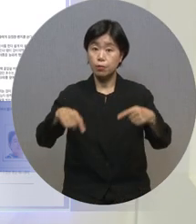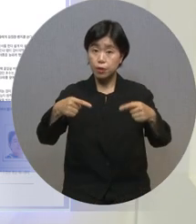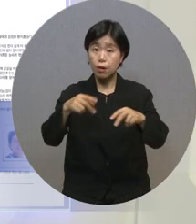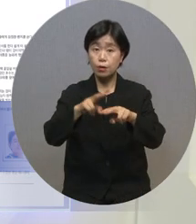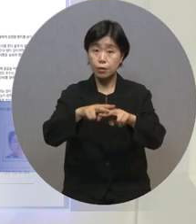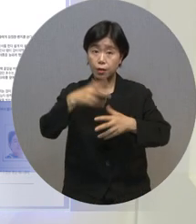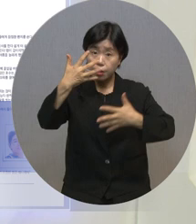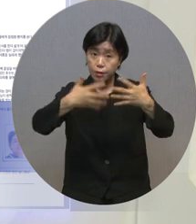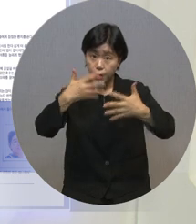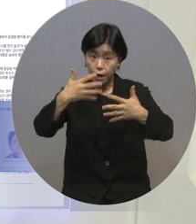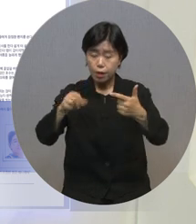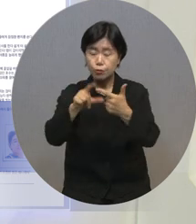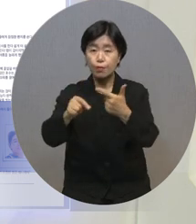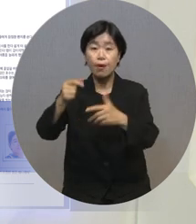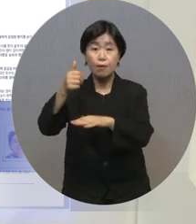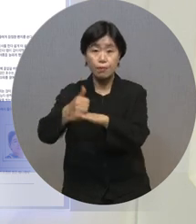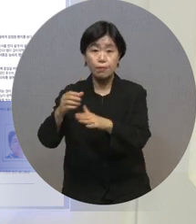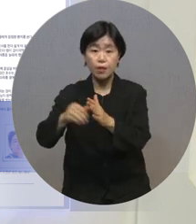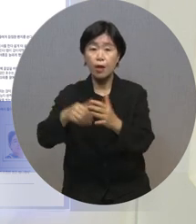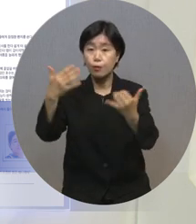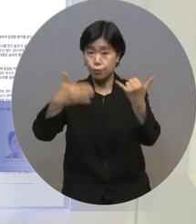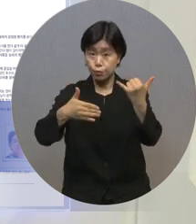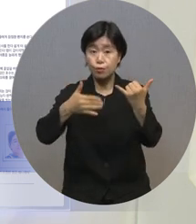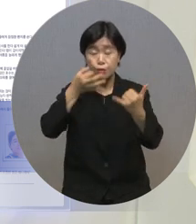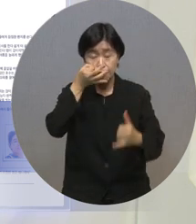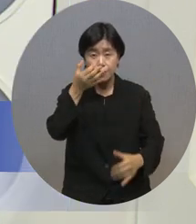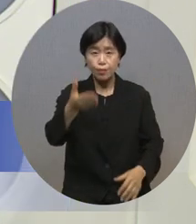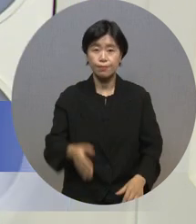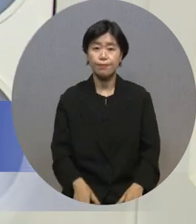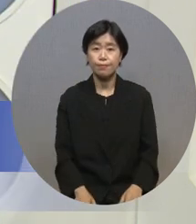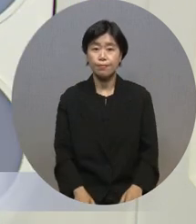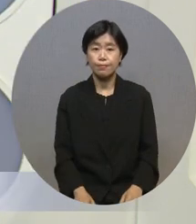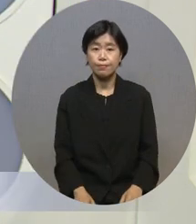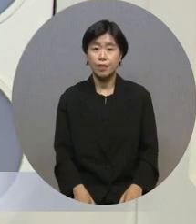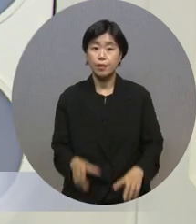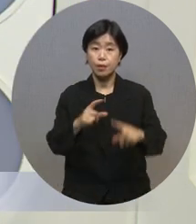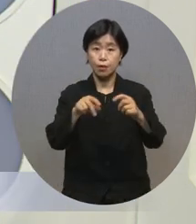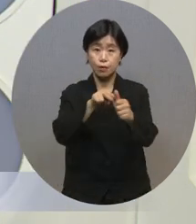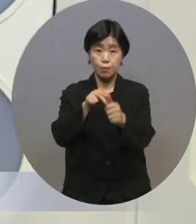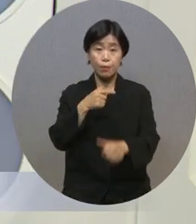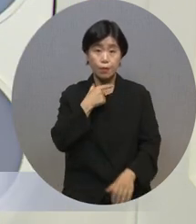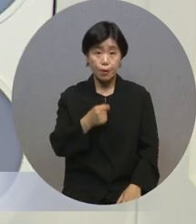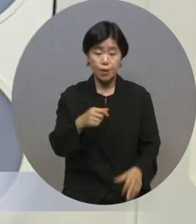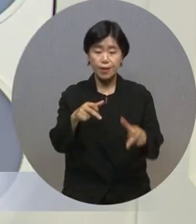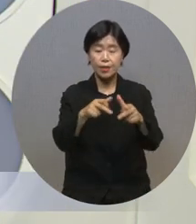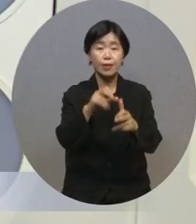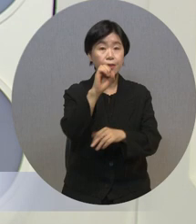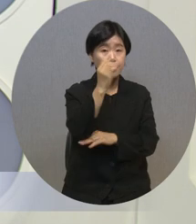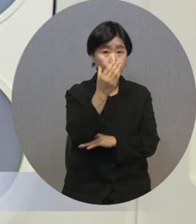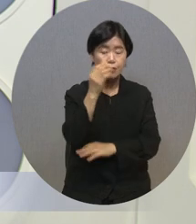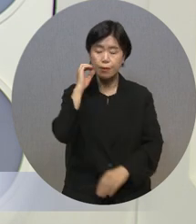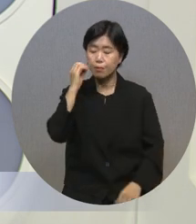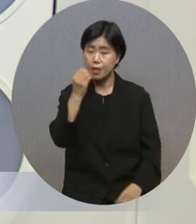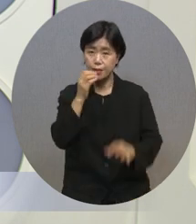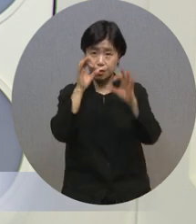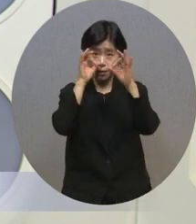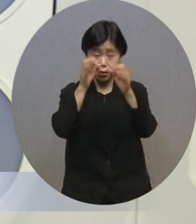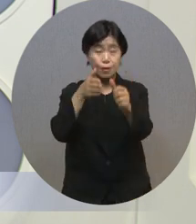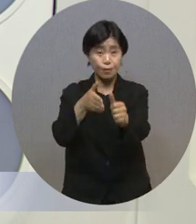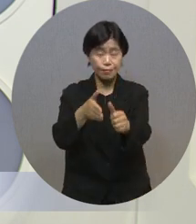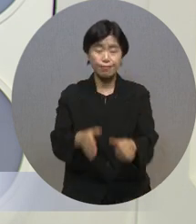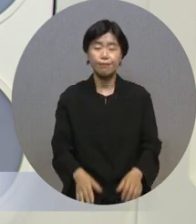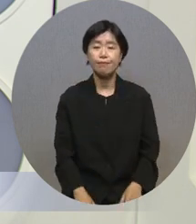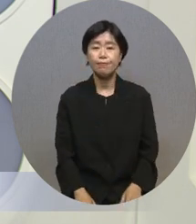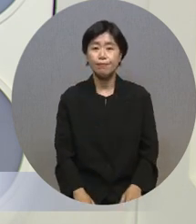농구 영상은 6월 말 유튜브를 통해 공개될 예정입니다 더 자세한 뉴스는 장애인 신문과 웰페어 뉴스 홈페이지를